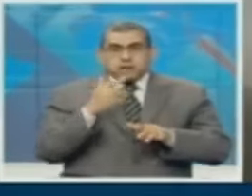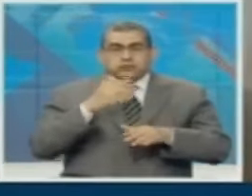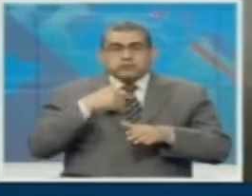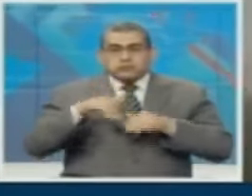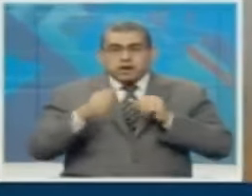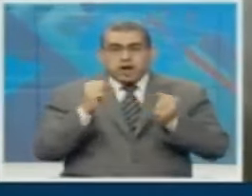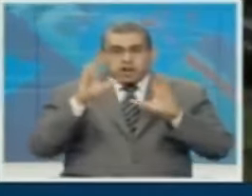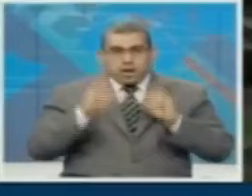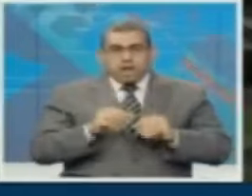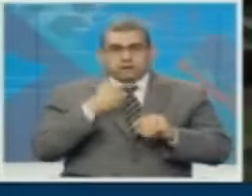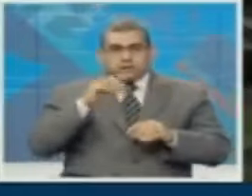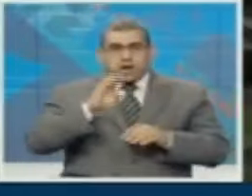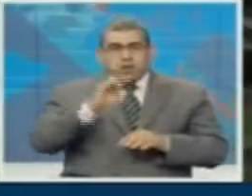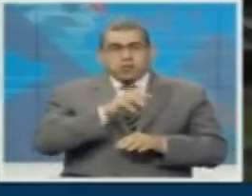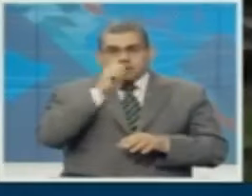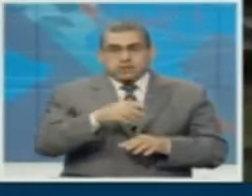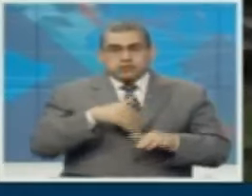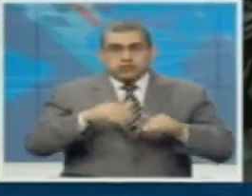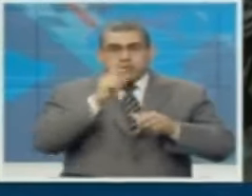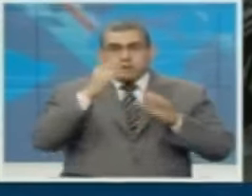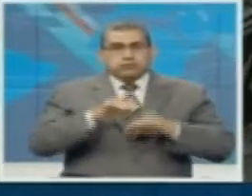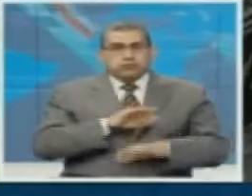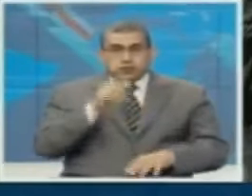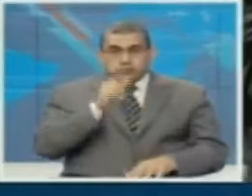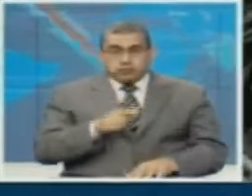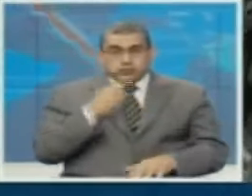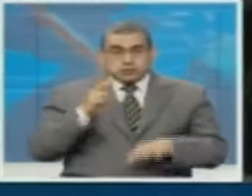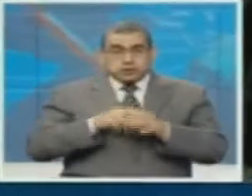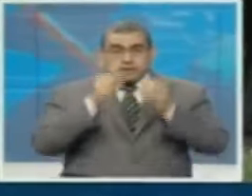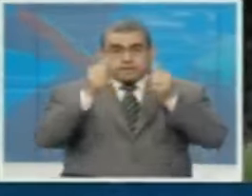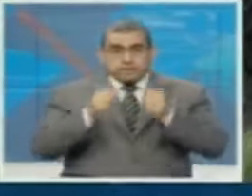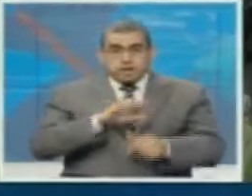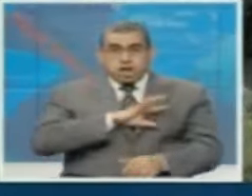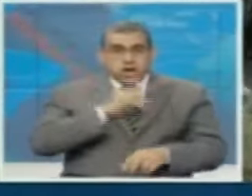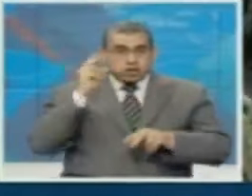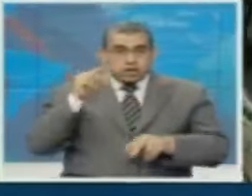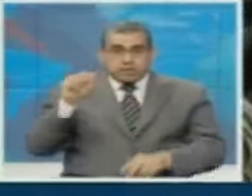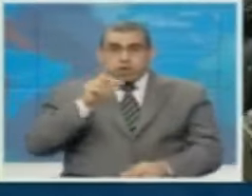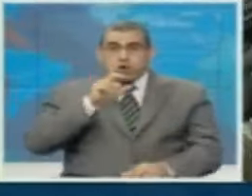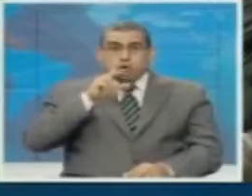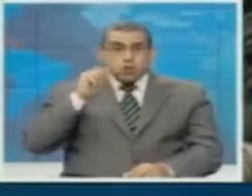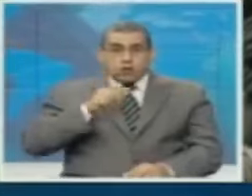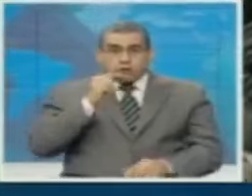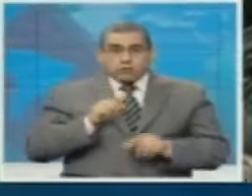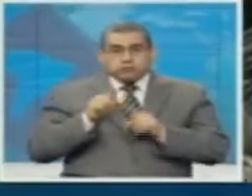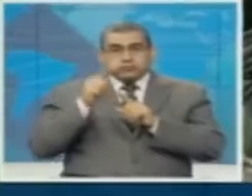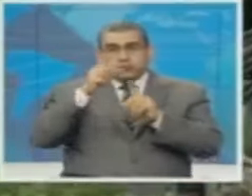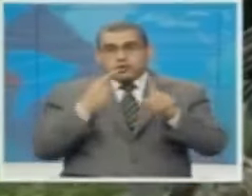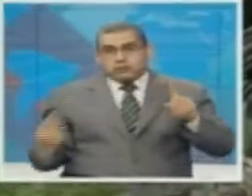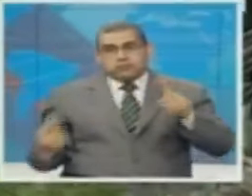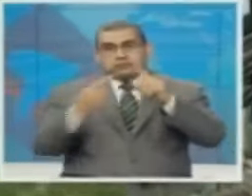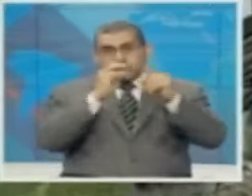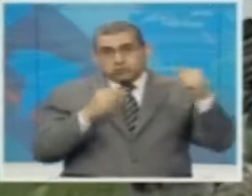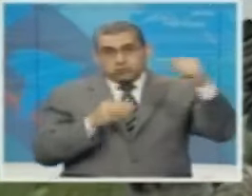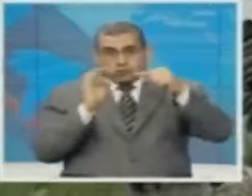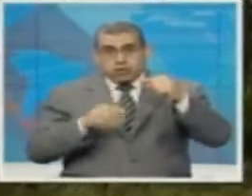التحتية الحيوية في جنوب البلاد وشرقها. وأضاف بيان للجيش الأوكراني أنه تم تدمير صاروخ جوي موجه من